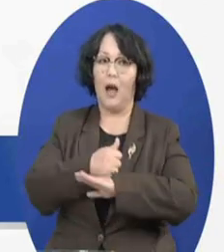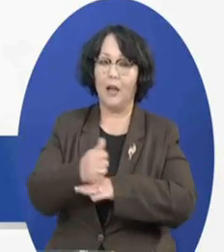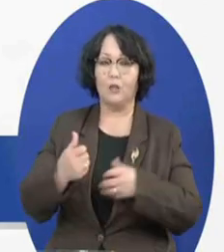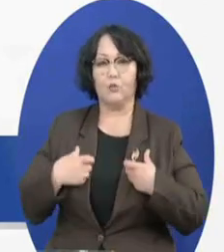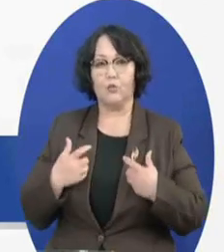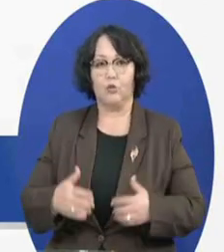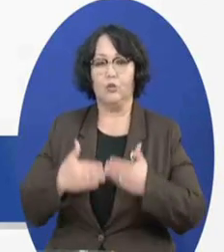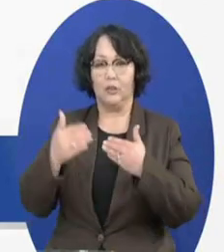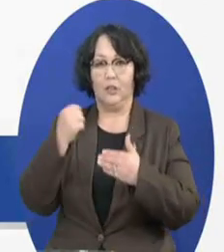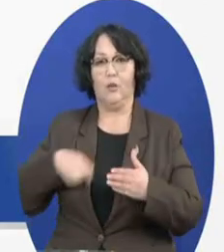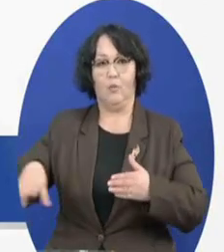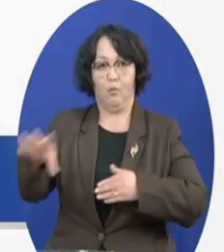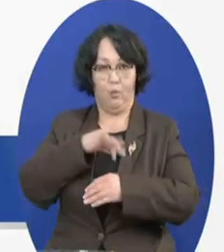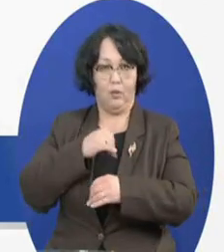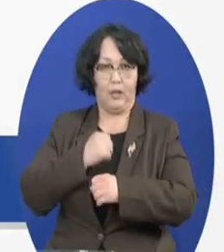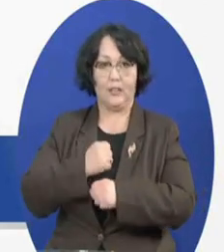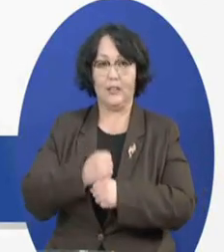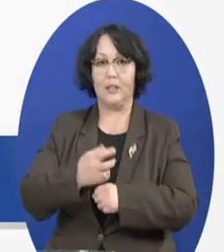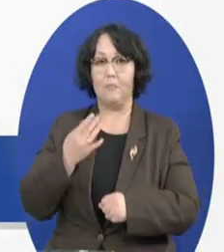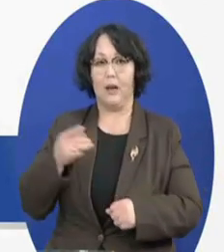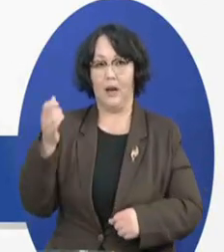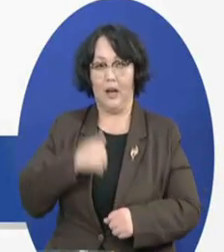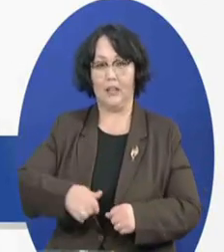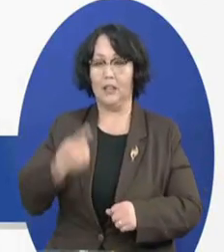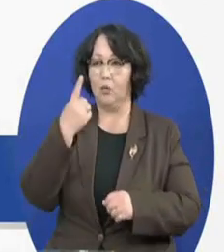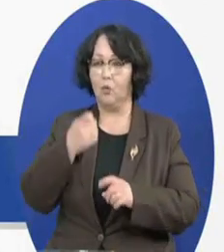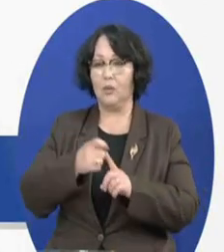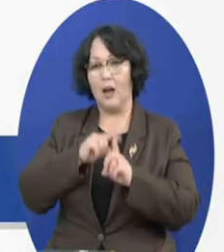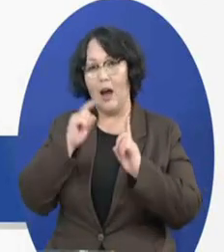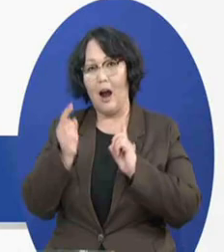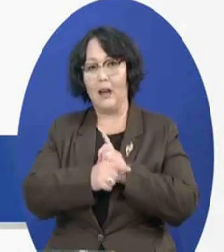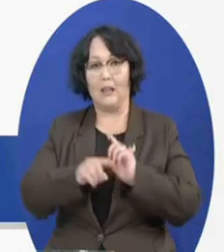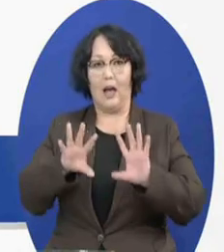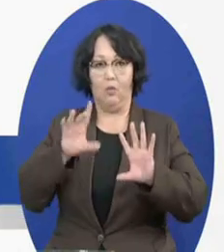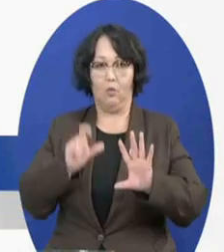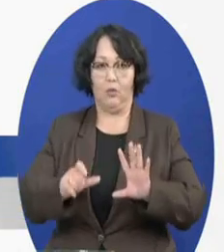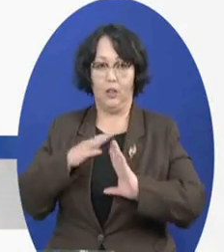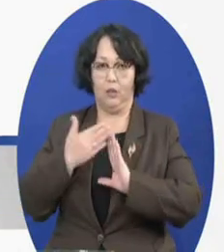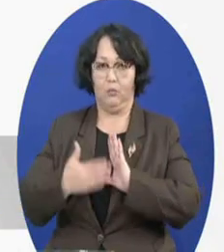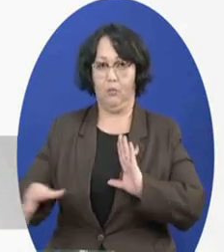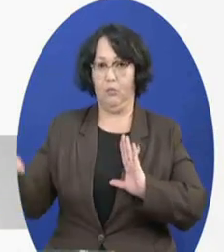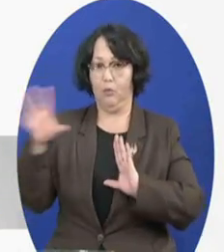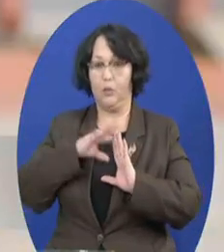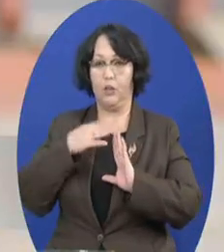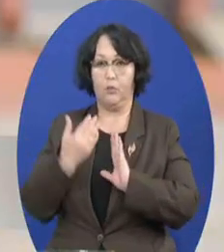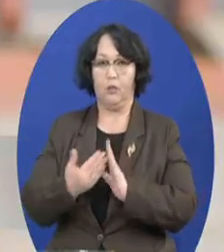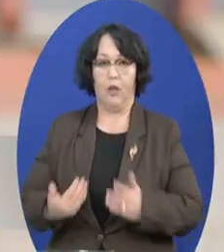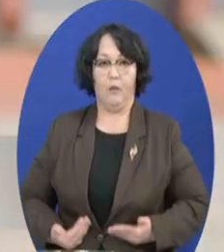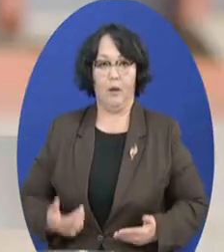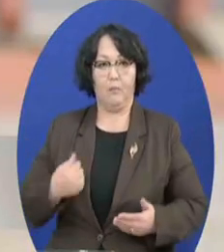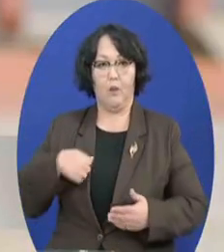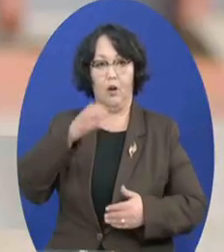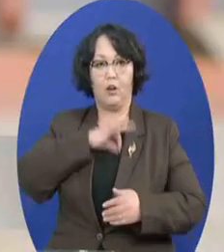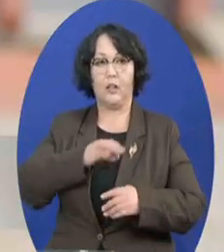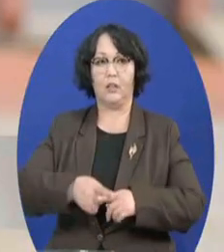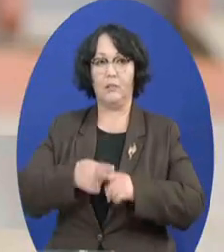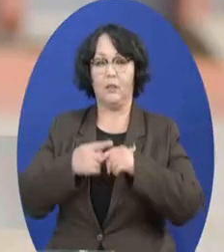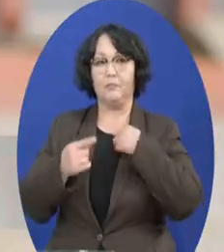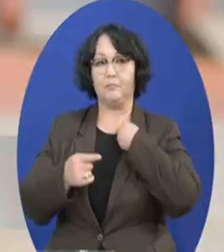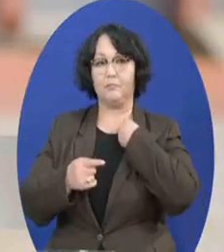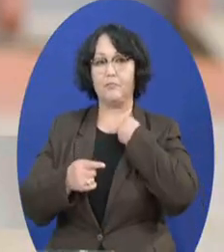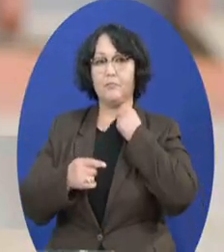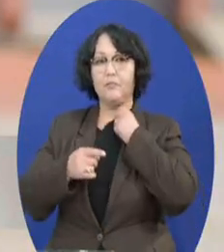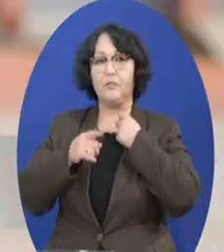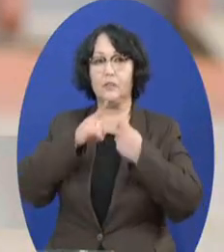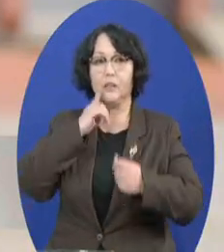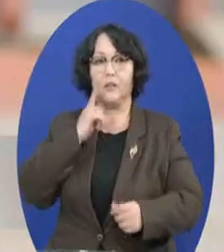юм бол бид нэг ажлын байраар хангагдана тийм ээ. Нэг хүний ард 10 өнгөхөд айл бүрийн амьдрал орлого өрхийн орлого нэмэгдэнэ. Залуу хүмүүс эндээ ажилд амьдсанаар аймгийн